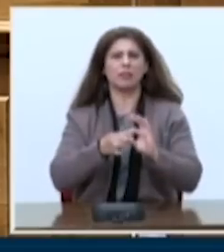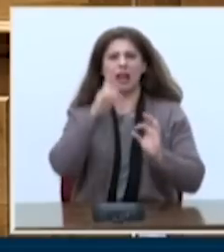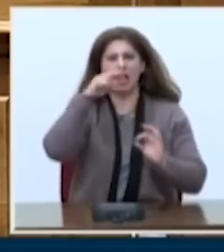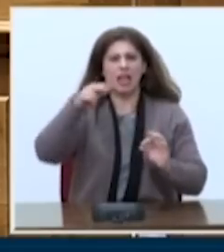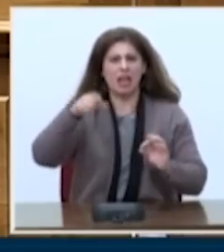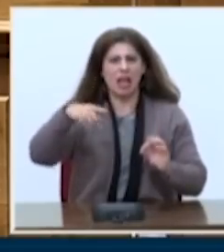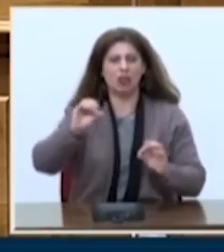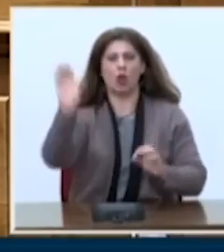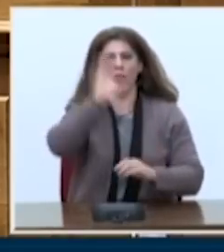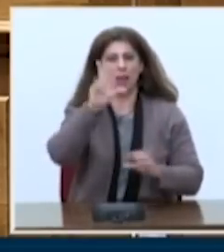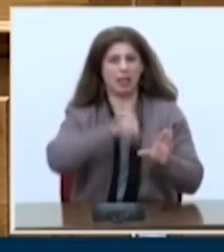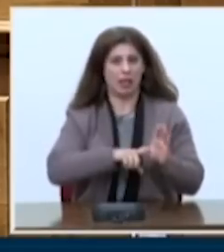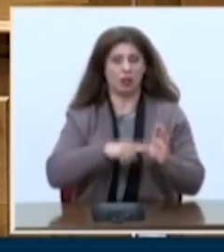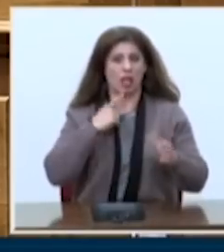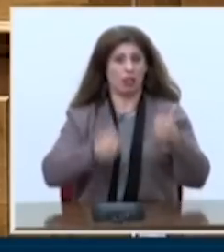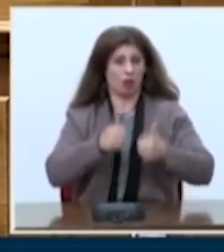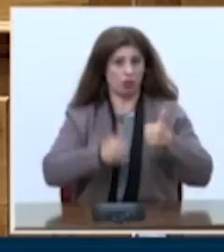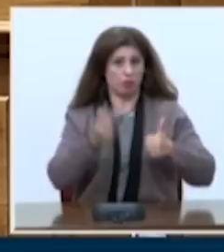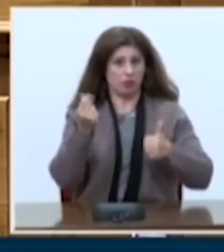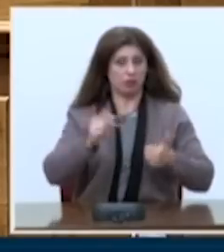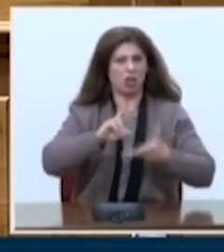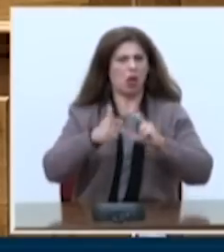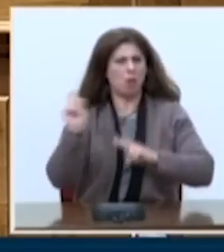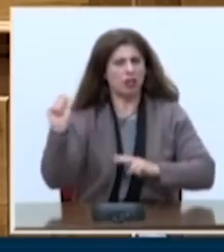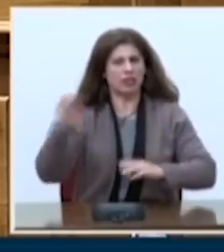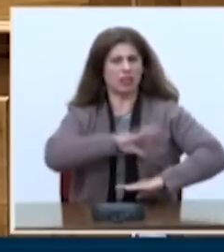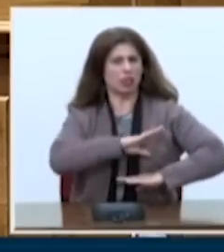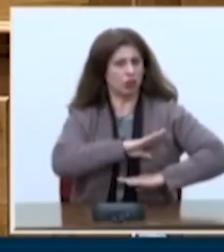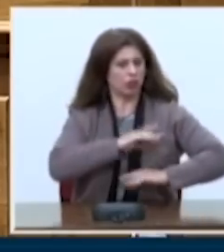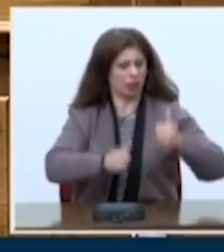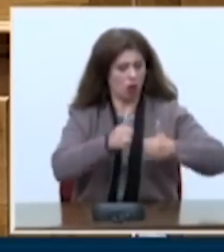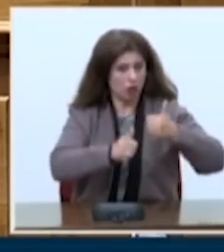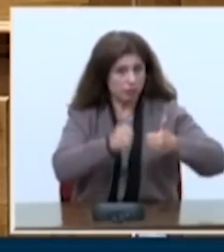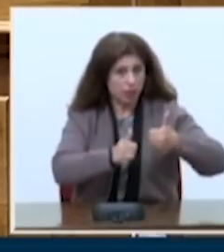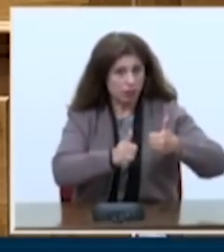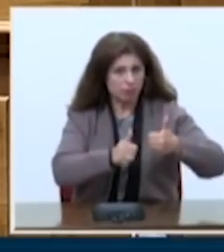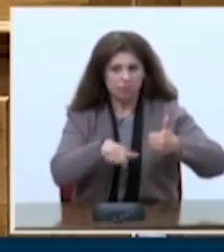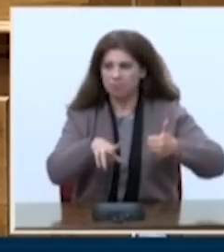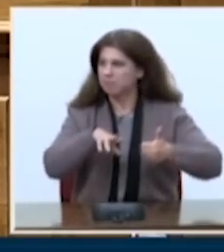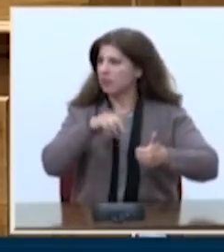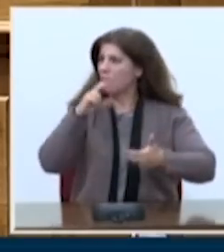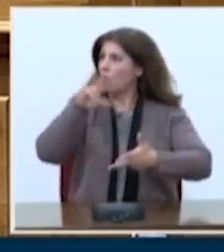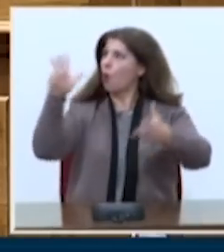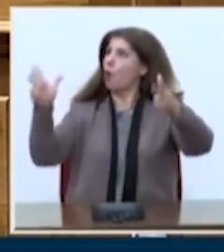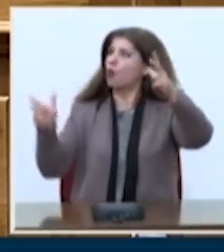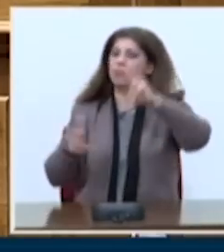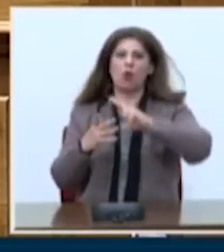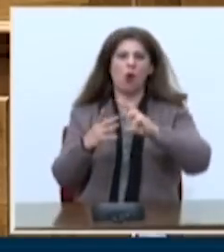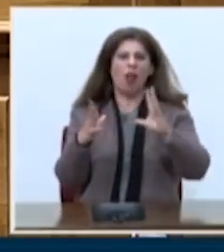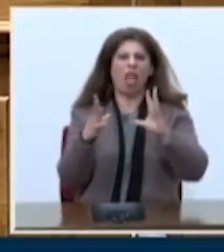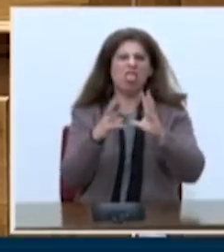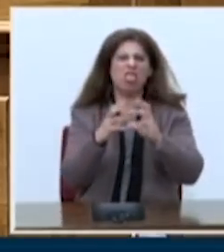ανταγωνισμοί, ενεργειακοί, οικονομικοί, γεωπολιτικοί, στρατιωτικοί, σε έναν κόσμο που σαπίζει και συσσωρεύει